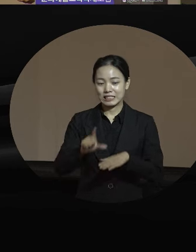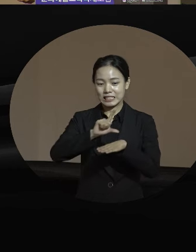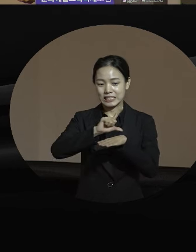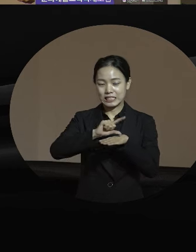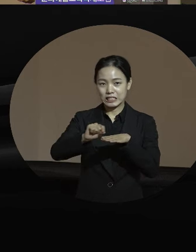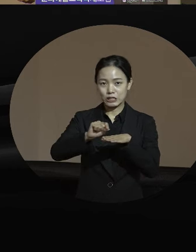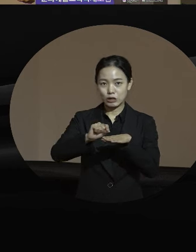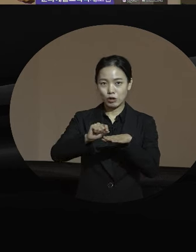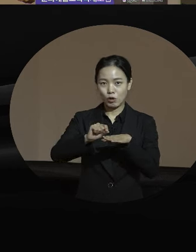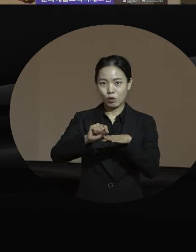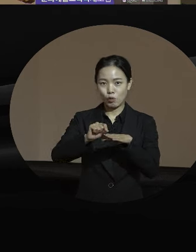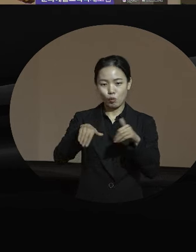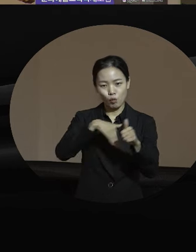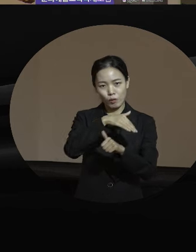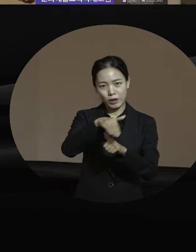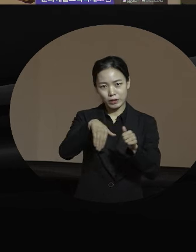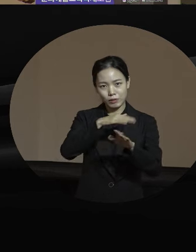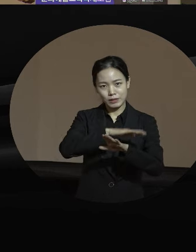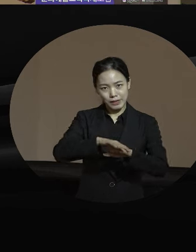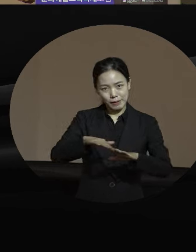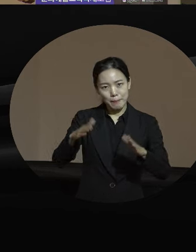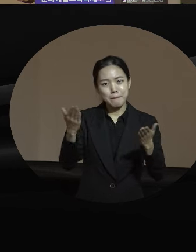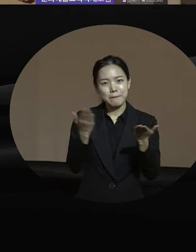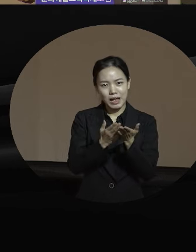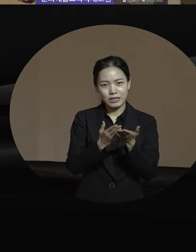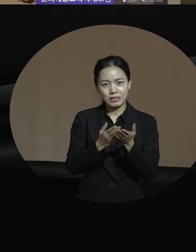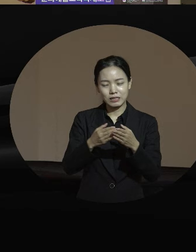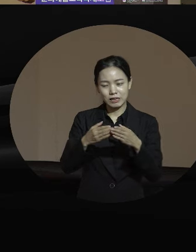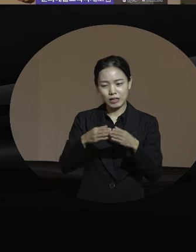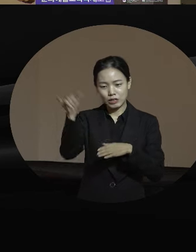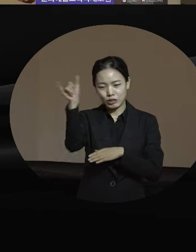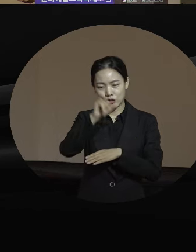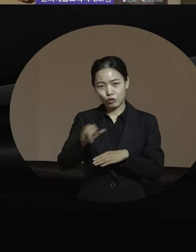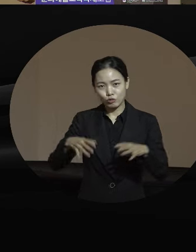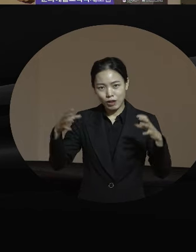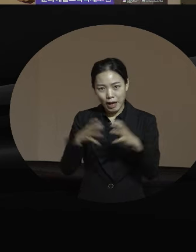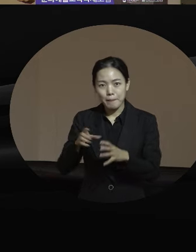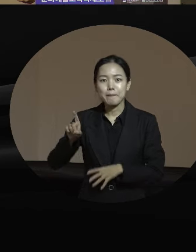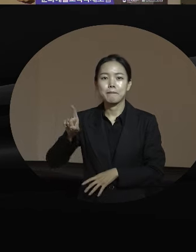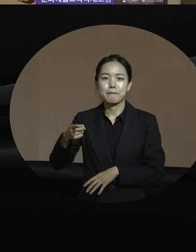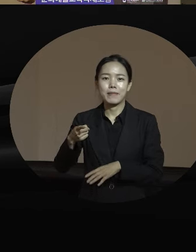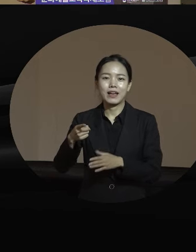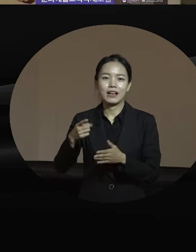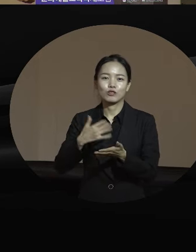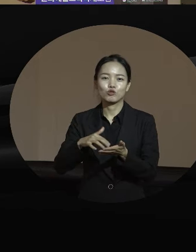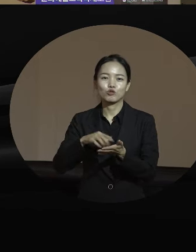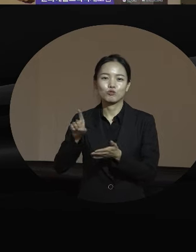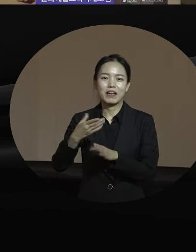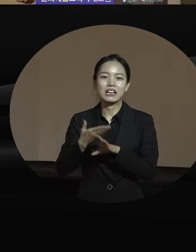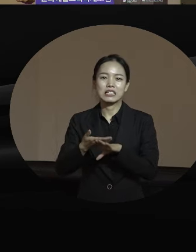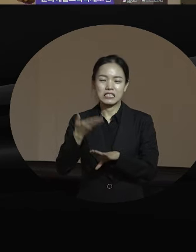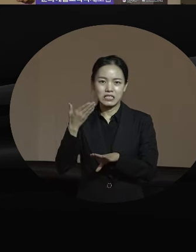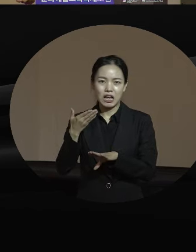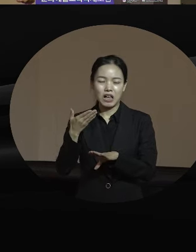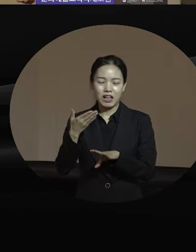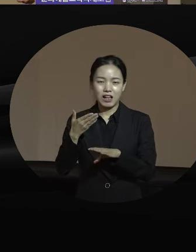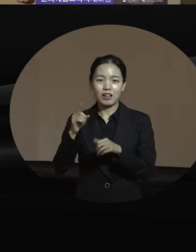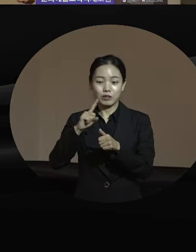네트워크화돼서 전국에서 100개 이상의 문화예술 교육 거점이 생김으로써 시설에 대한 접근성이 더욱 확대될